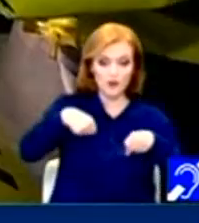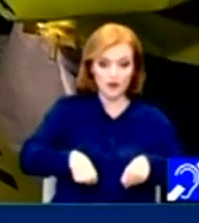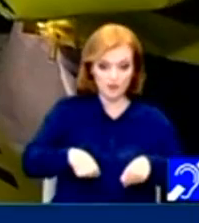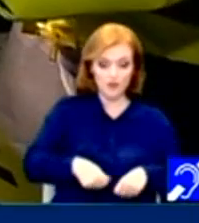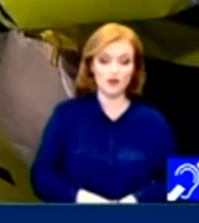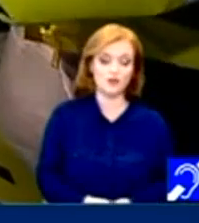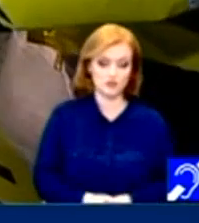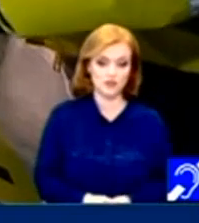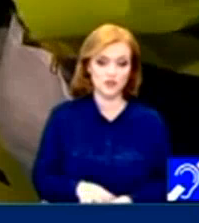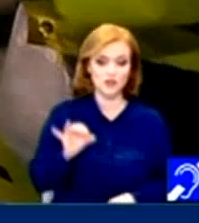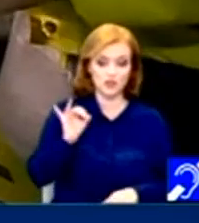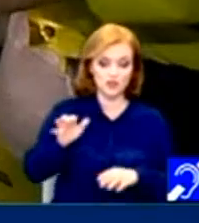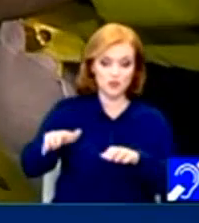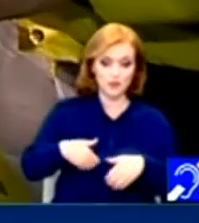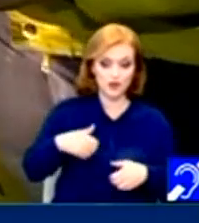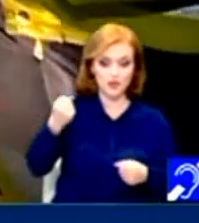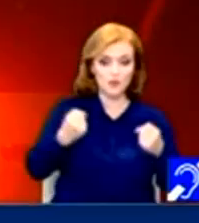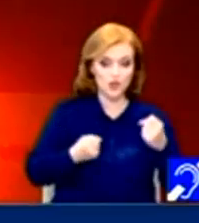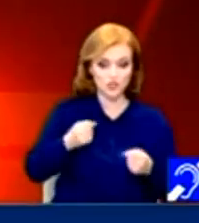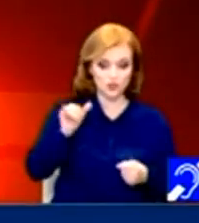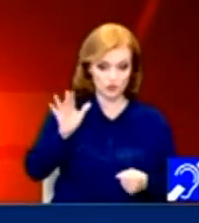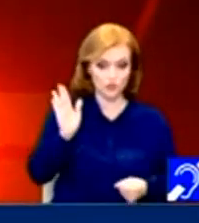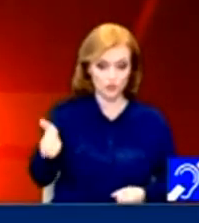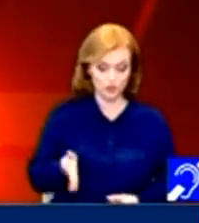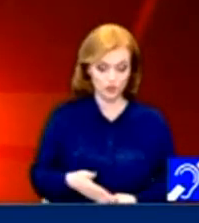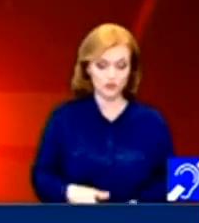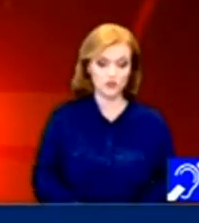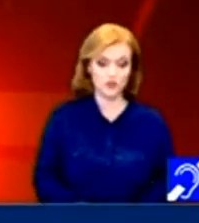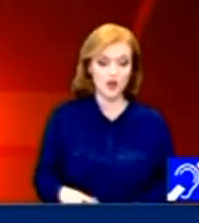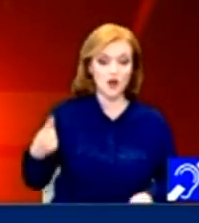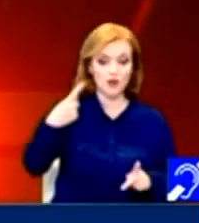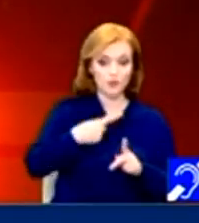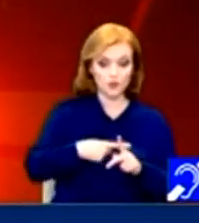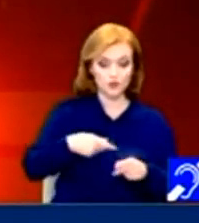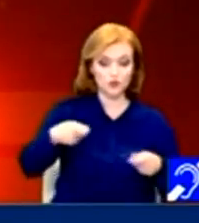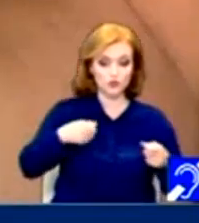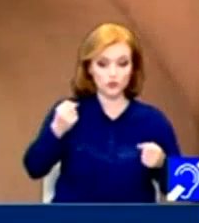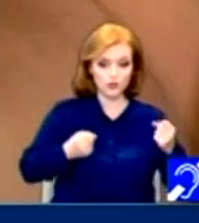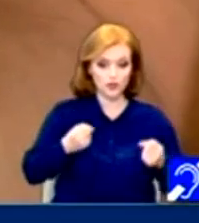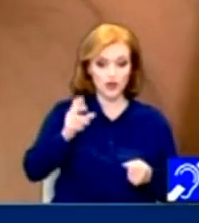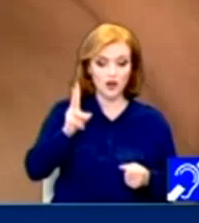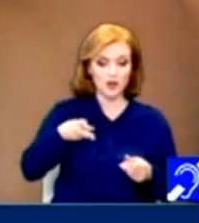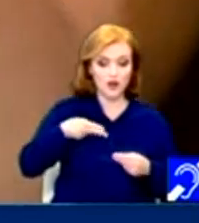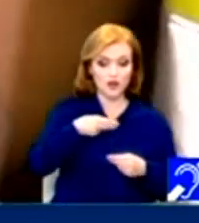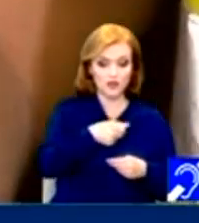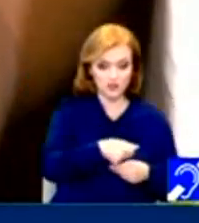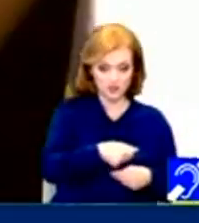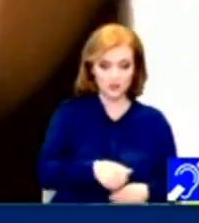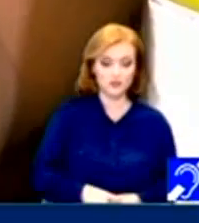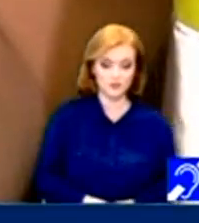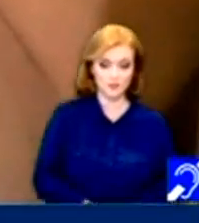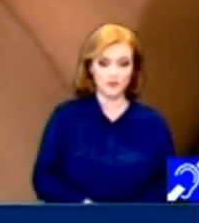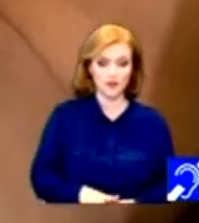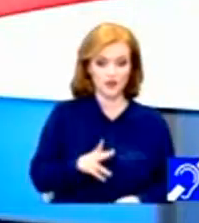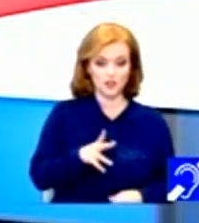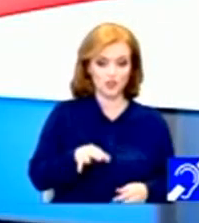și ridicarea autoturismului care va fi transportat la o parcare specială. În plus, șoferul e cel care achită pentru staționarea